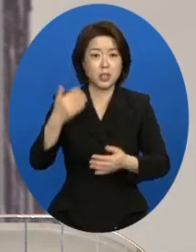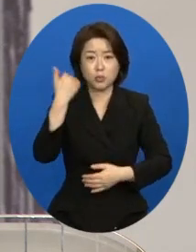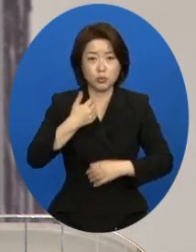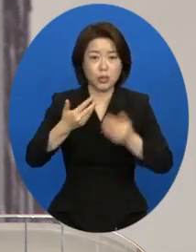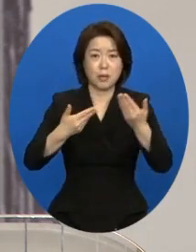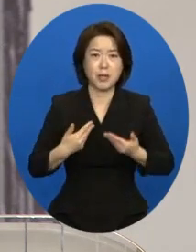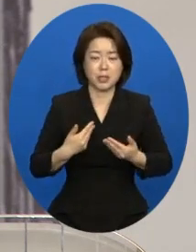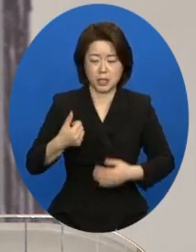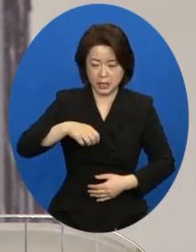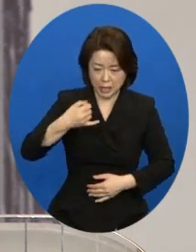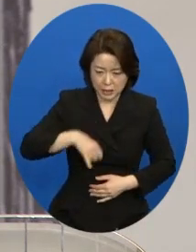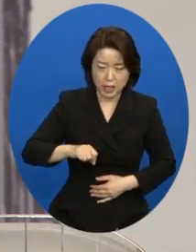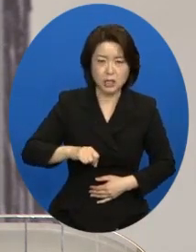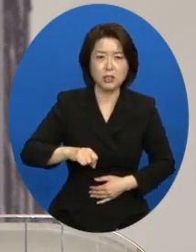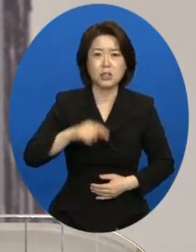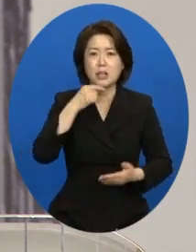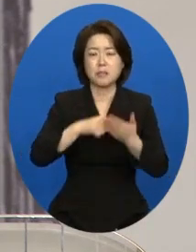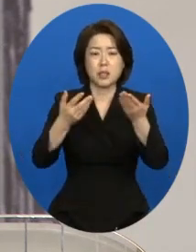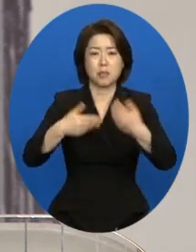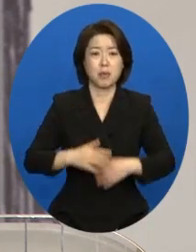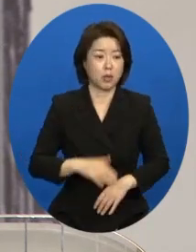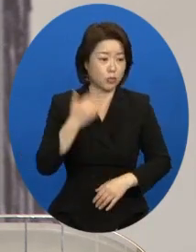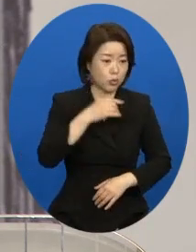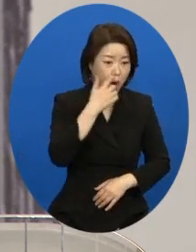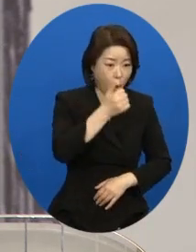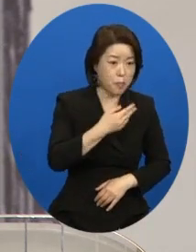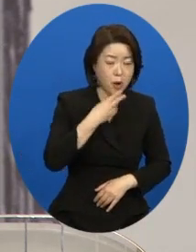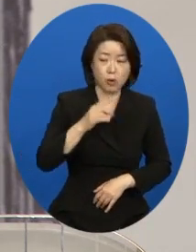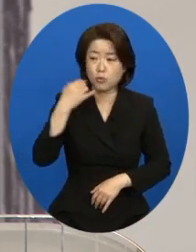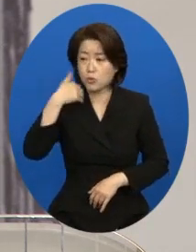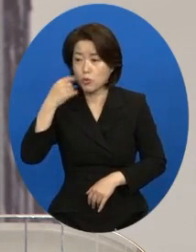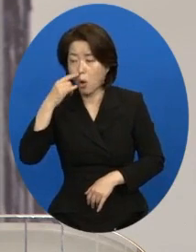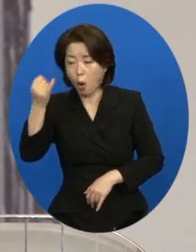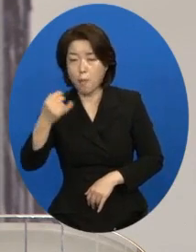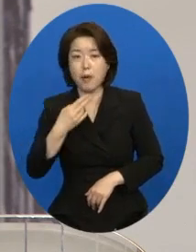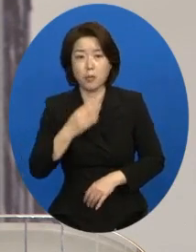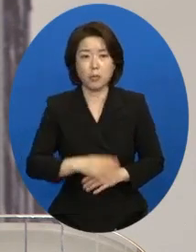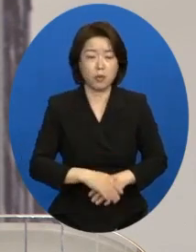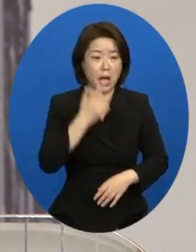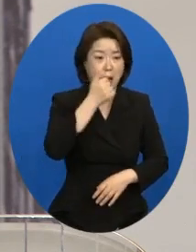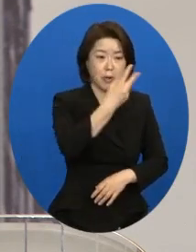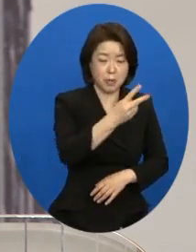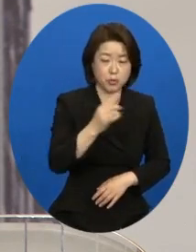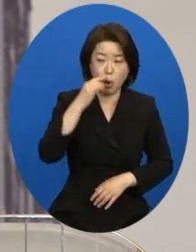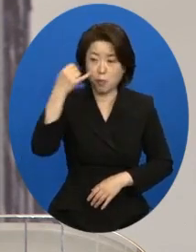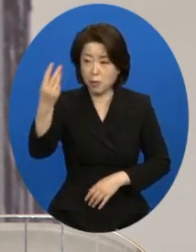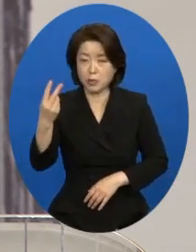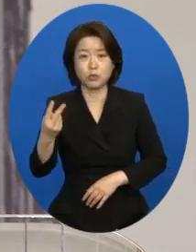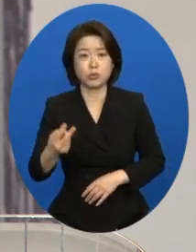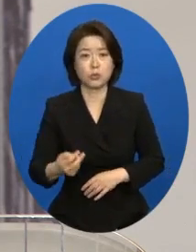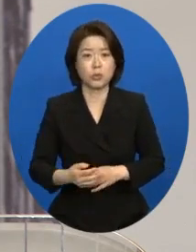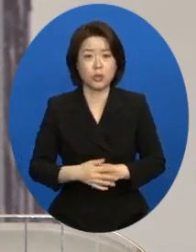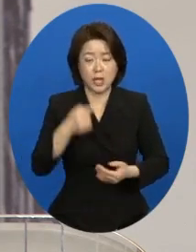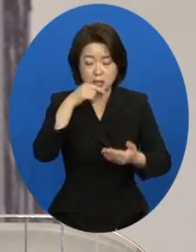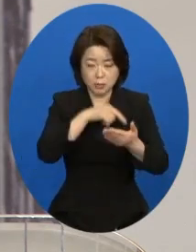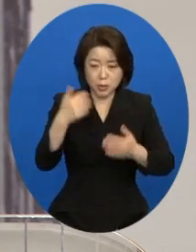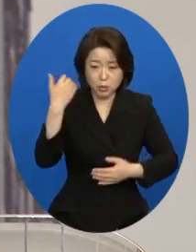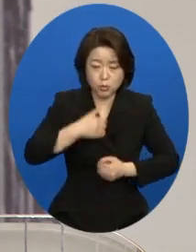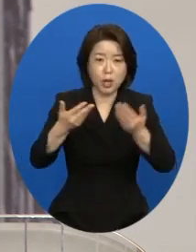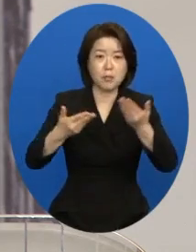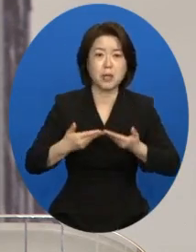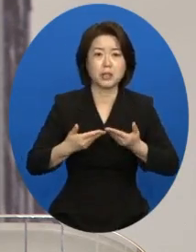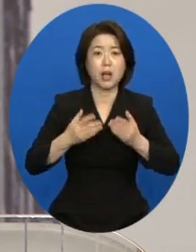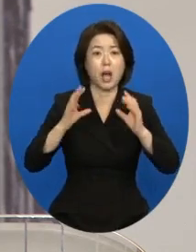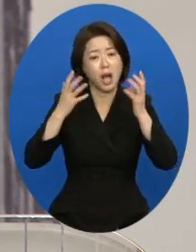사람들이, 자녀들이 받게 돼요. 누군가에는 아빠가 없어, 누군가에는 엄마가 없어, 엄마만 둘이고 아빠만 둘인 거예요. 그 피해는 아이들이 받게